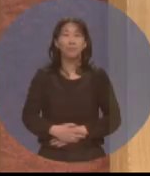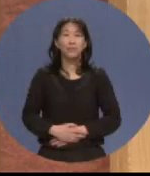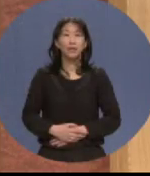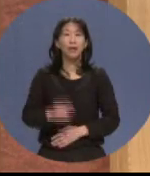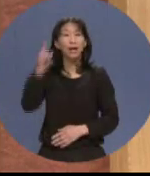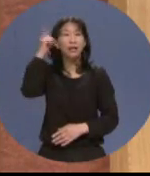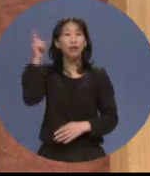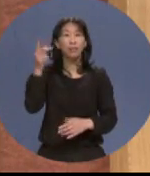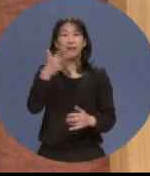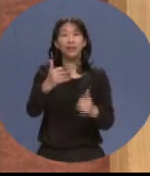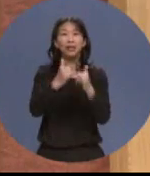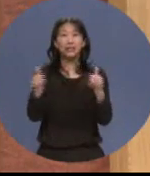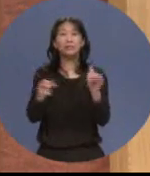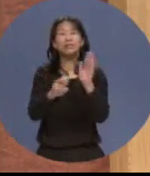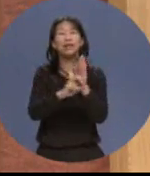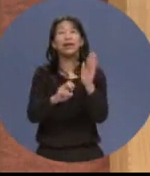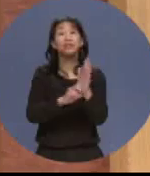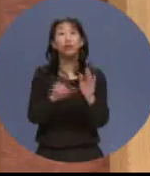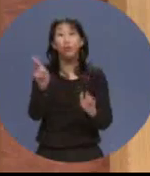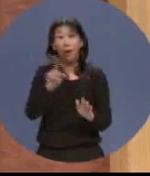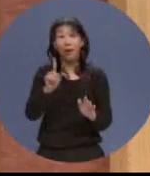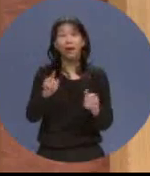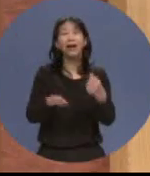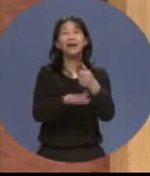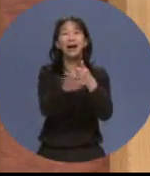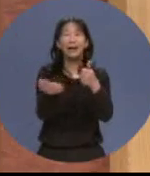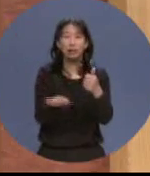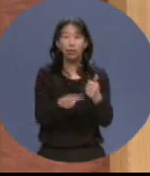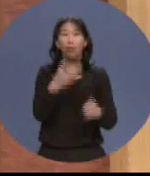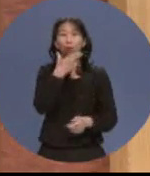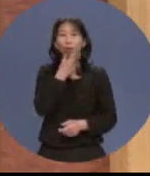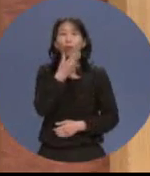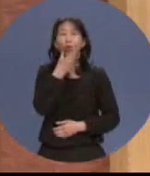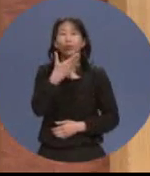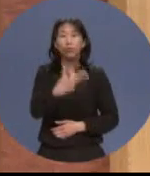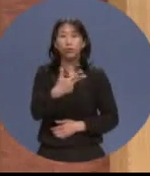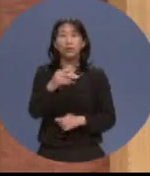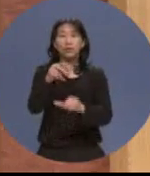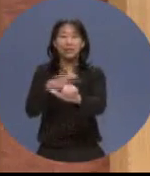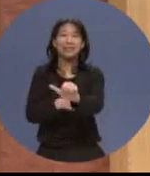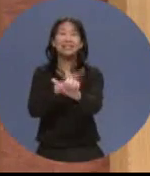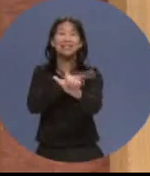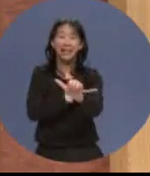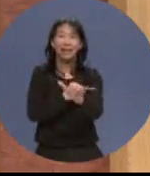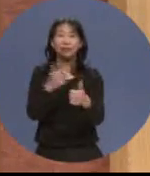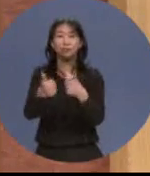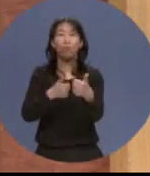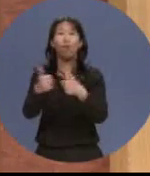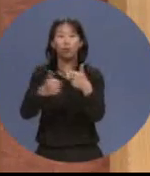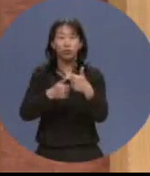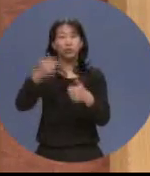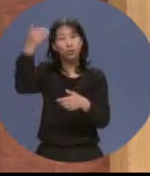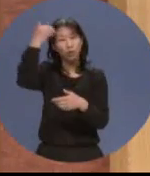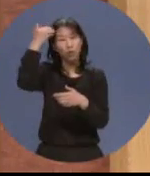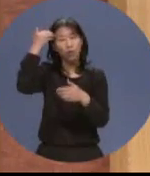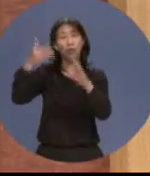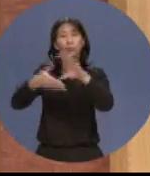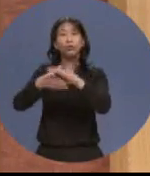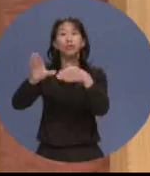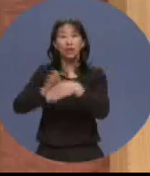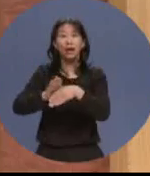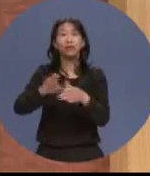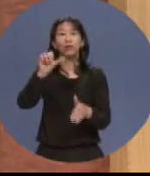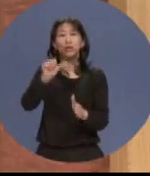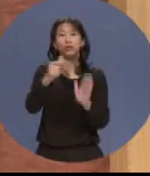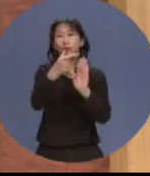生駒市民憲章は環境、福祉、人権、スポーツ、教養文化